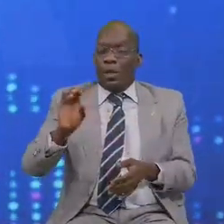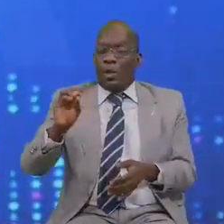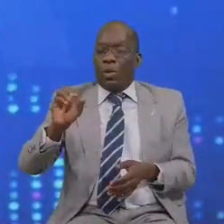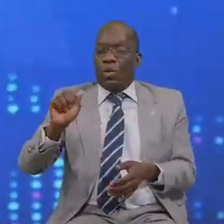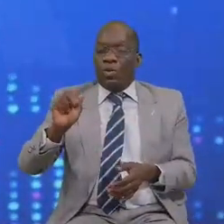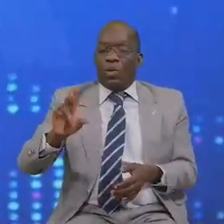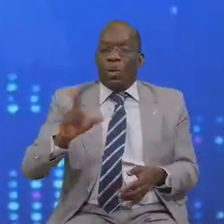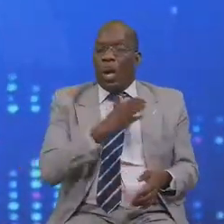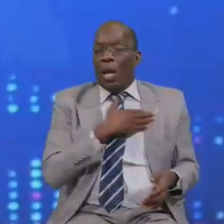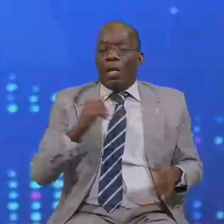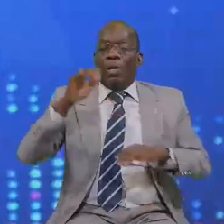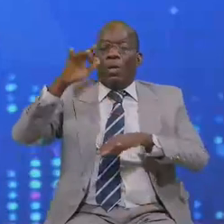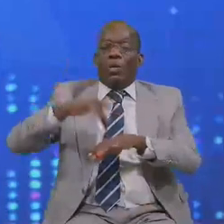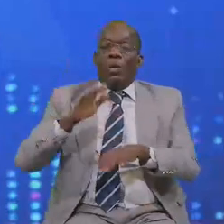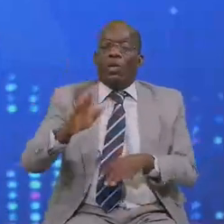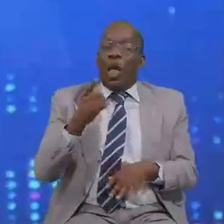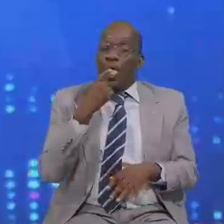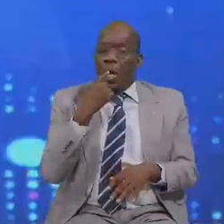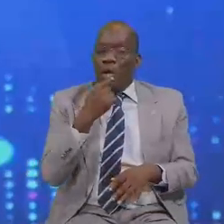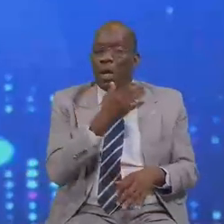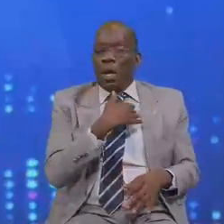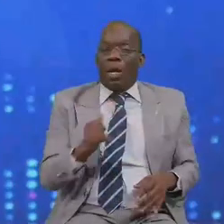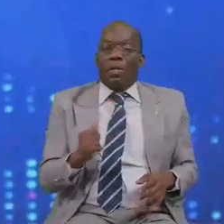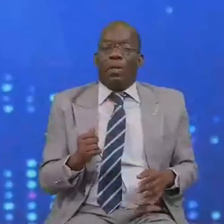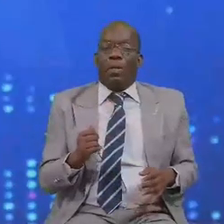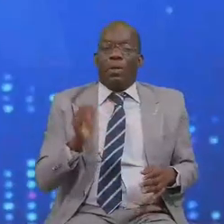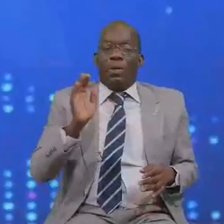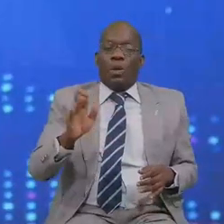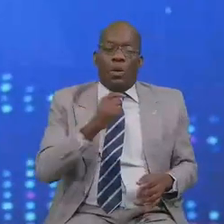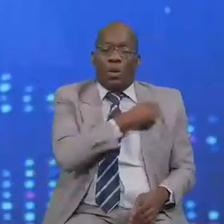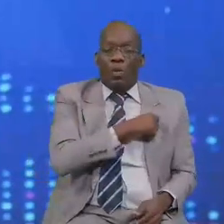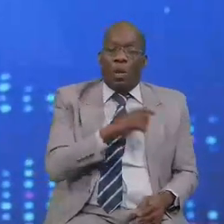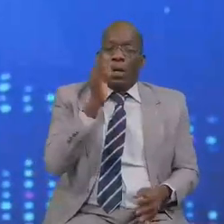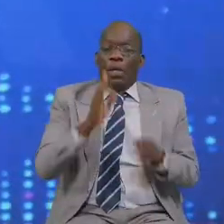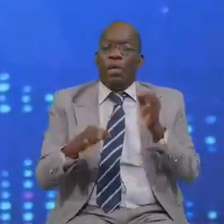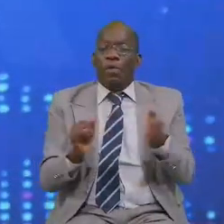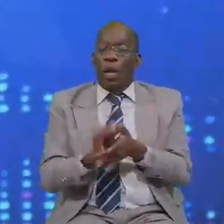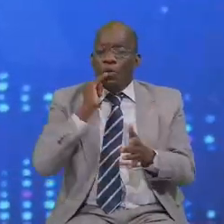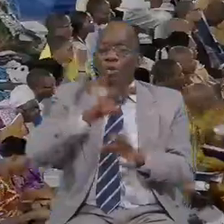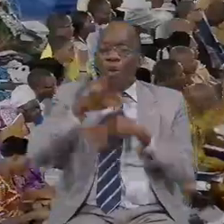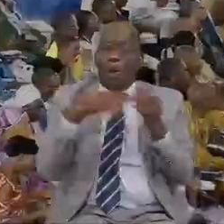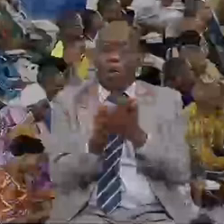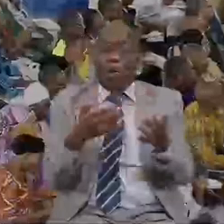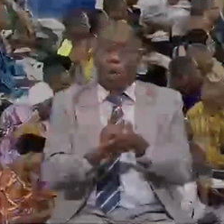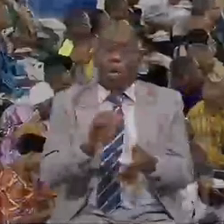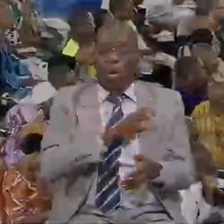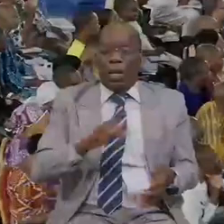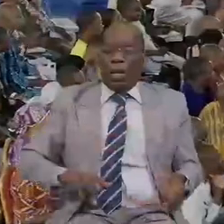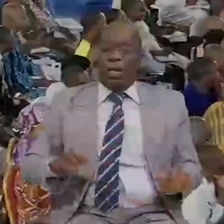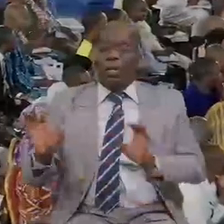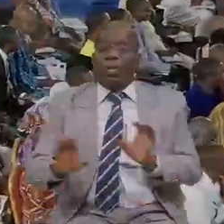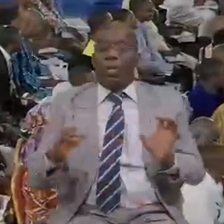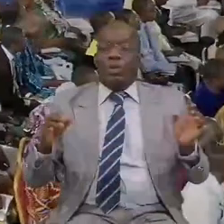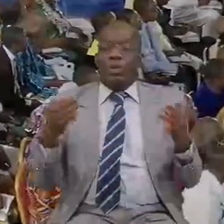langue et touche ton tempérament. C'est ce que tout ce que Christ fait aujourd'hui sera grand. Il dit, ce